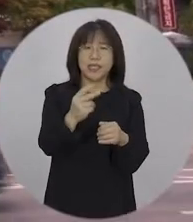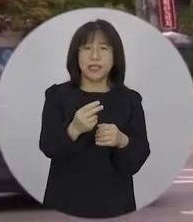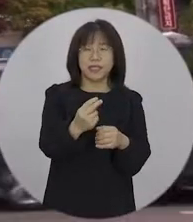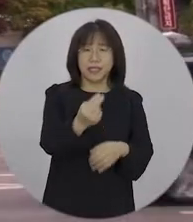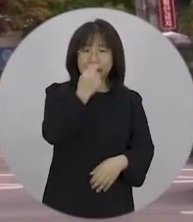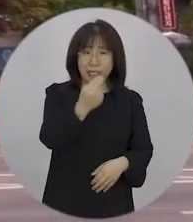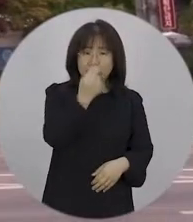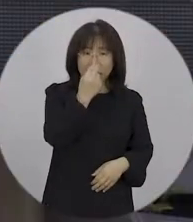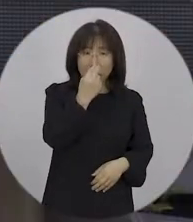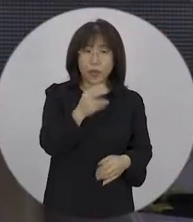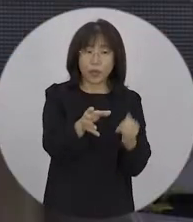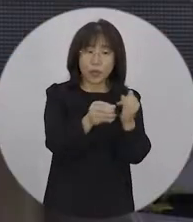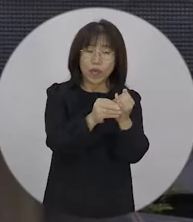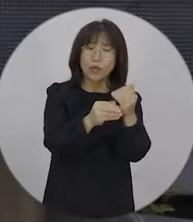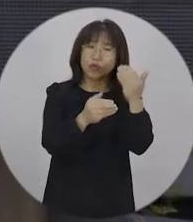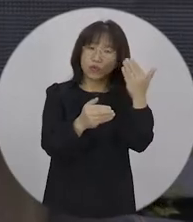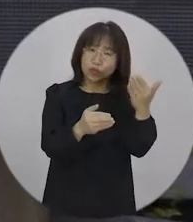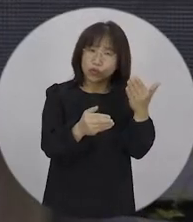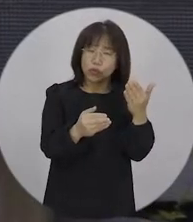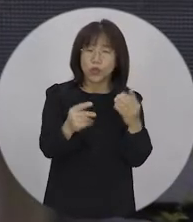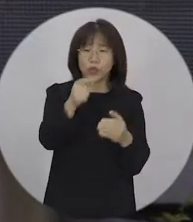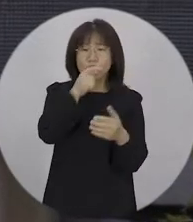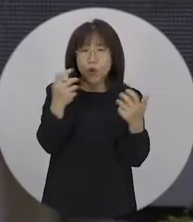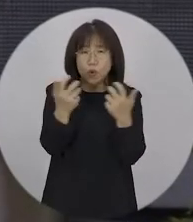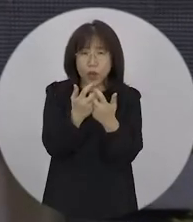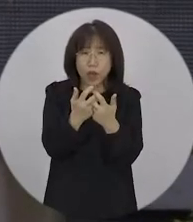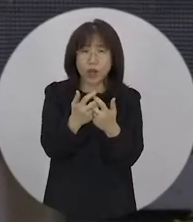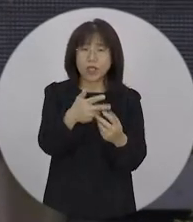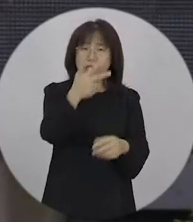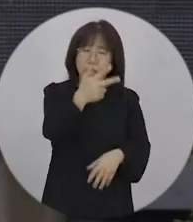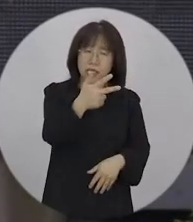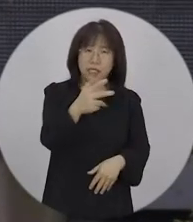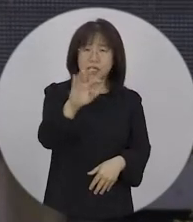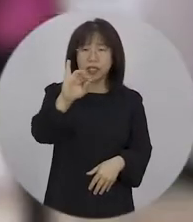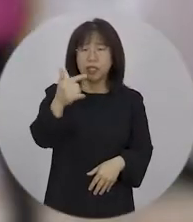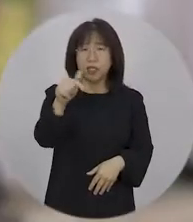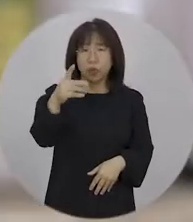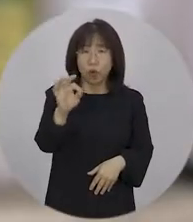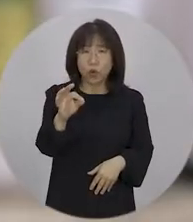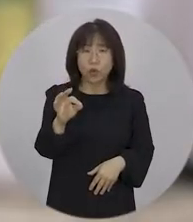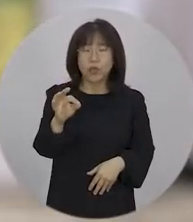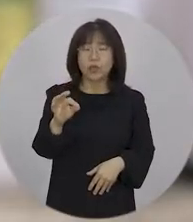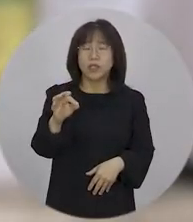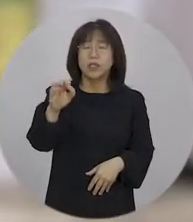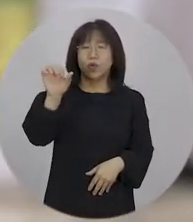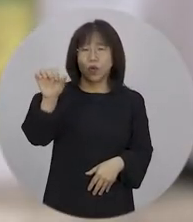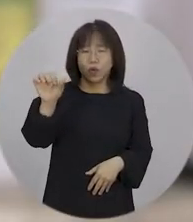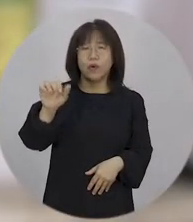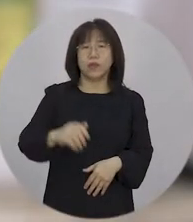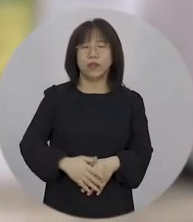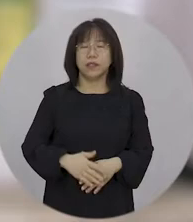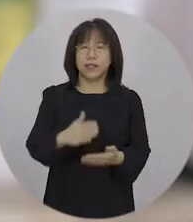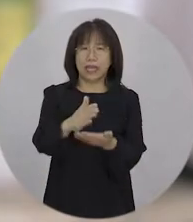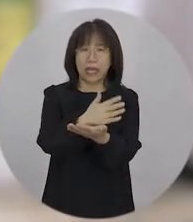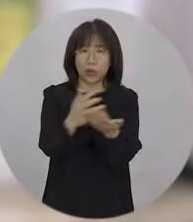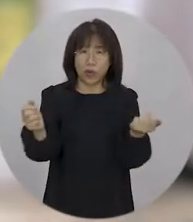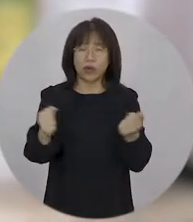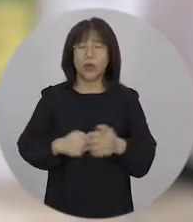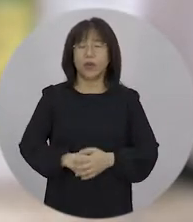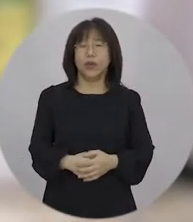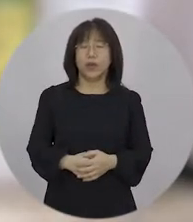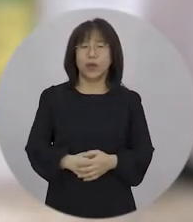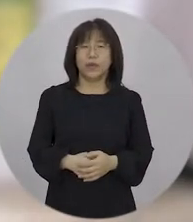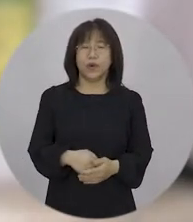9회, 동결배아의 경우 7회, 인공수정은 5회로 확대합니다. 지원 금액은 만 44세 이하의